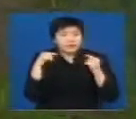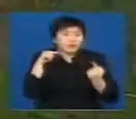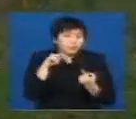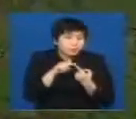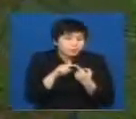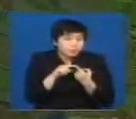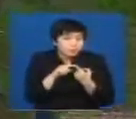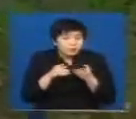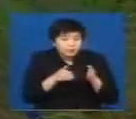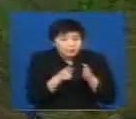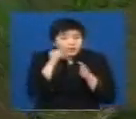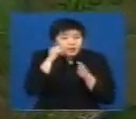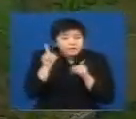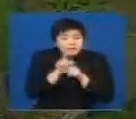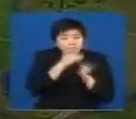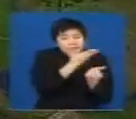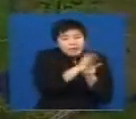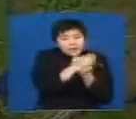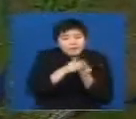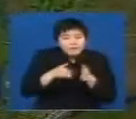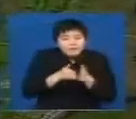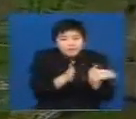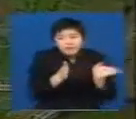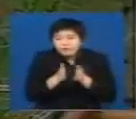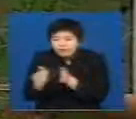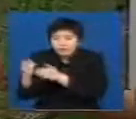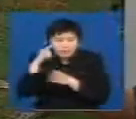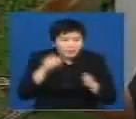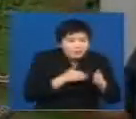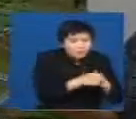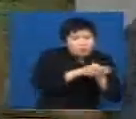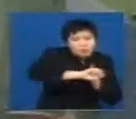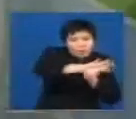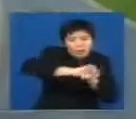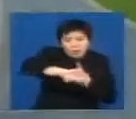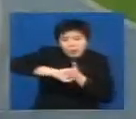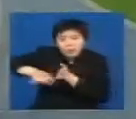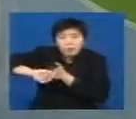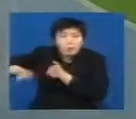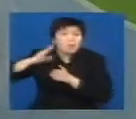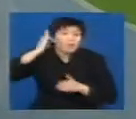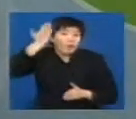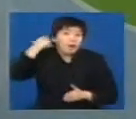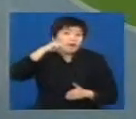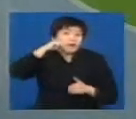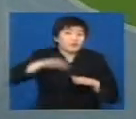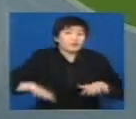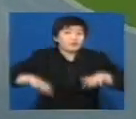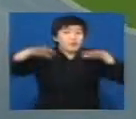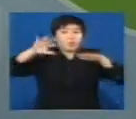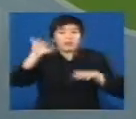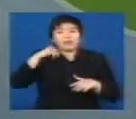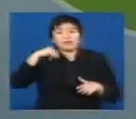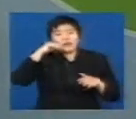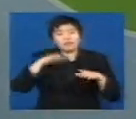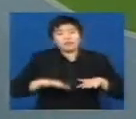หรือว่า downstream หน้าที่เนี่ยนะต้องเอาออกโดยเร็ว ระบายออกให้เร็วที่สุด ไม่ถึงในกรณีน้ำท่วมใหญ่นะถ้าน้ำไม่ท่วมใหญ่ก็